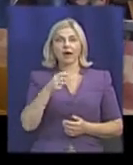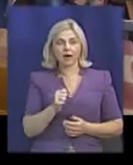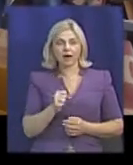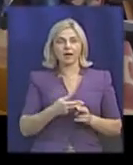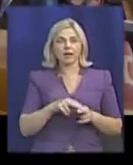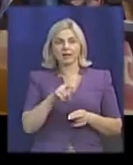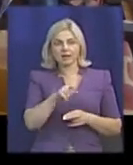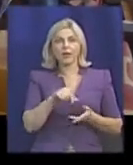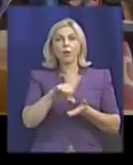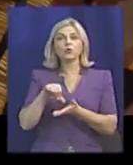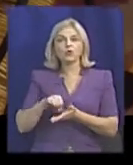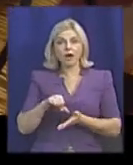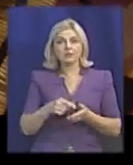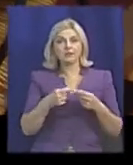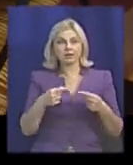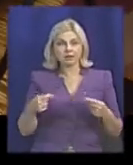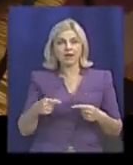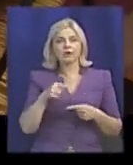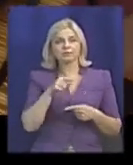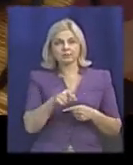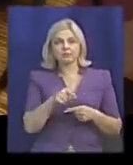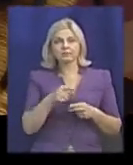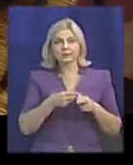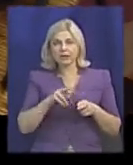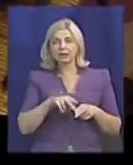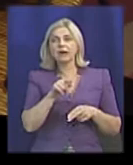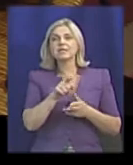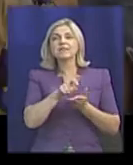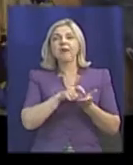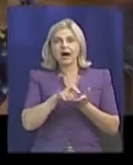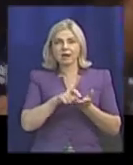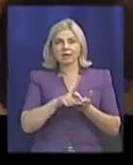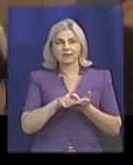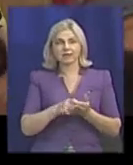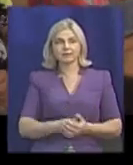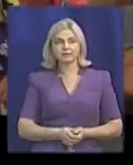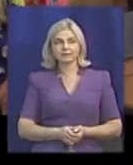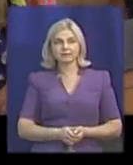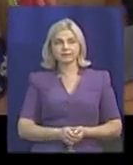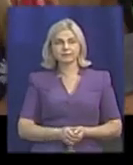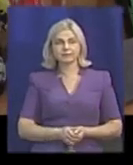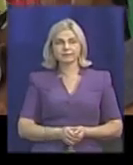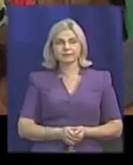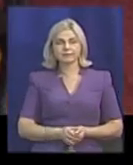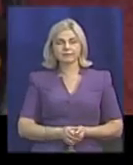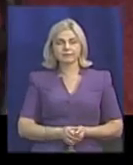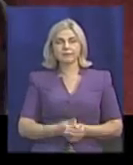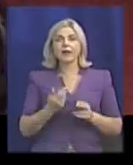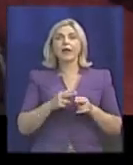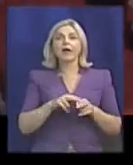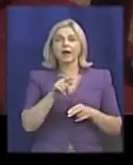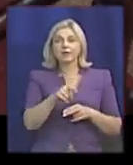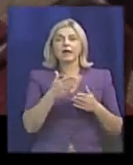ще 5 учасників. Поробки оцінювали у рамках конкурсу «Зварювання мистецтва, якому підвладні метали». Також інсталяції